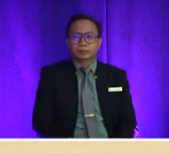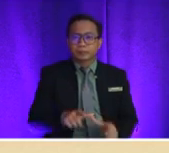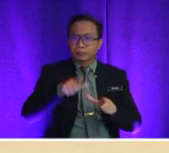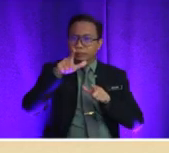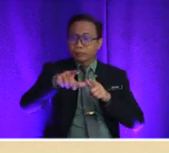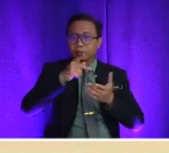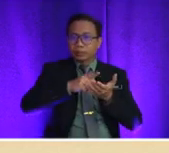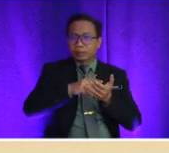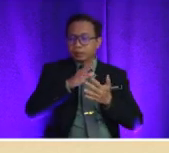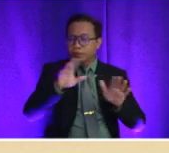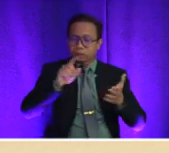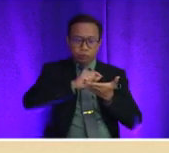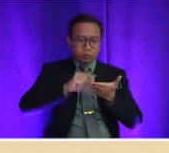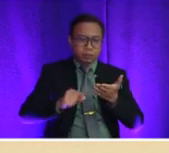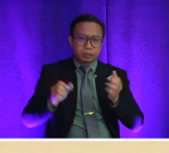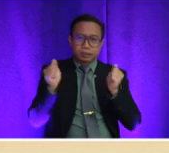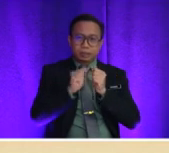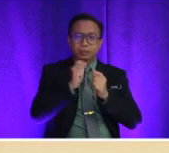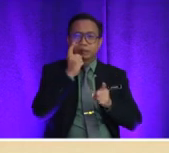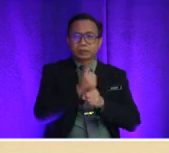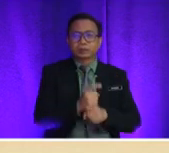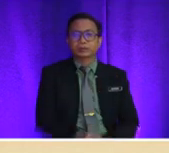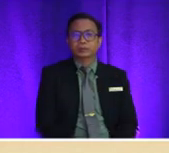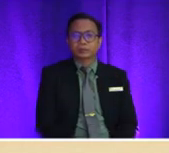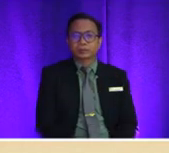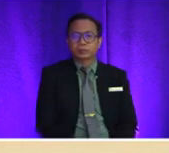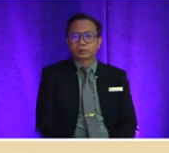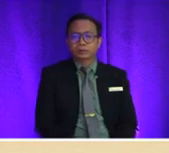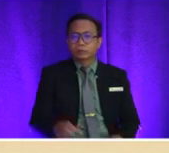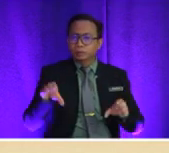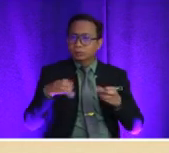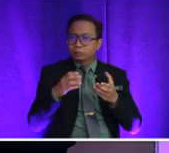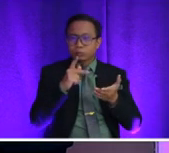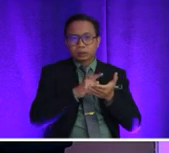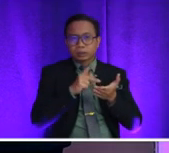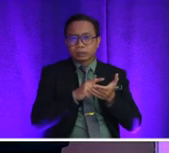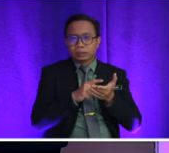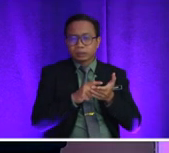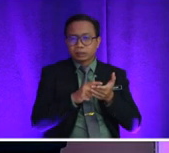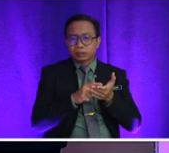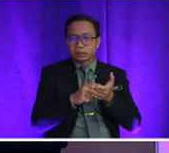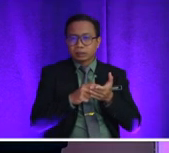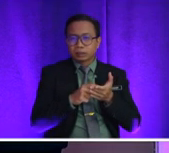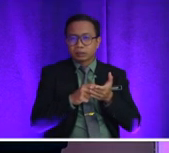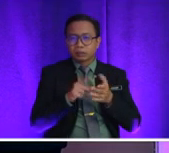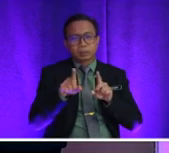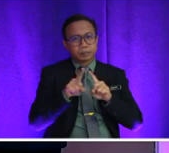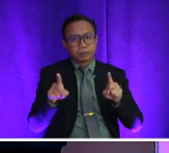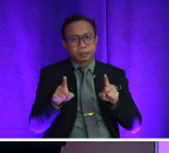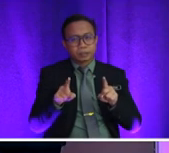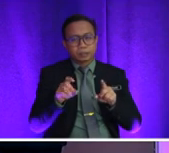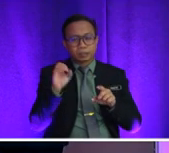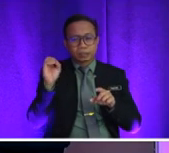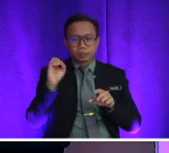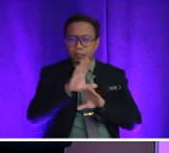tidak ditulis dengan jelas Oke anda murid-murid buat pengiraan bahkan ke kulitnya tetapi tidak